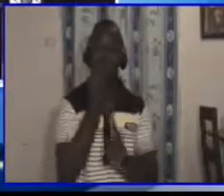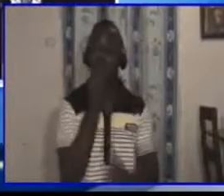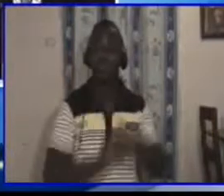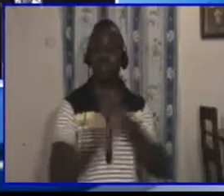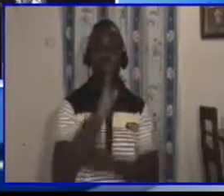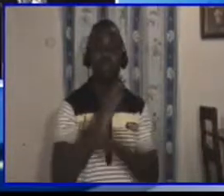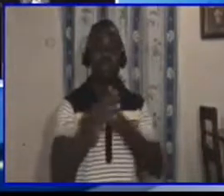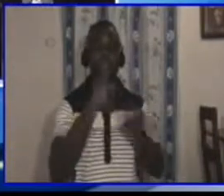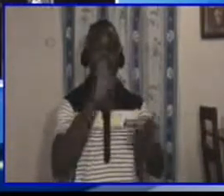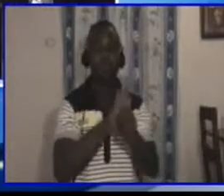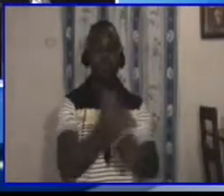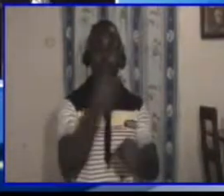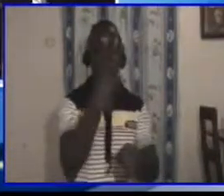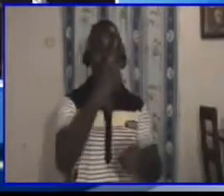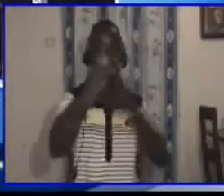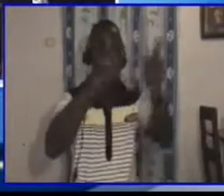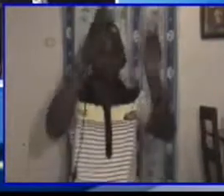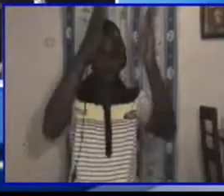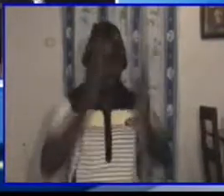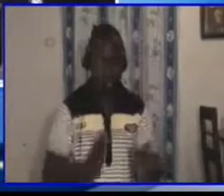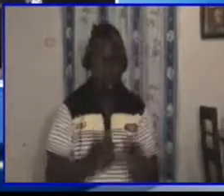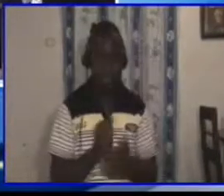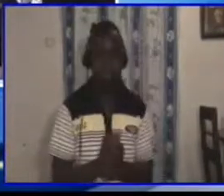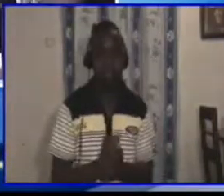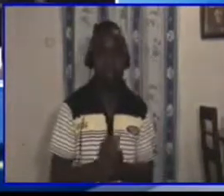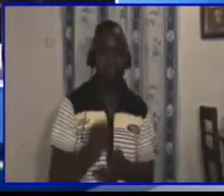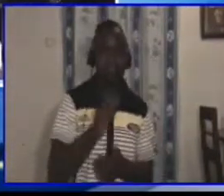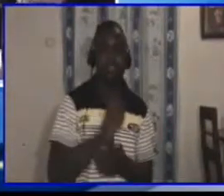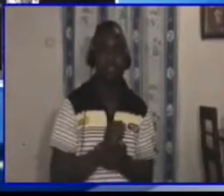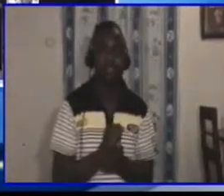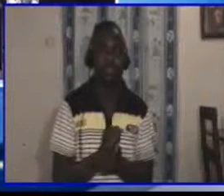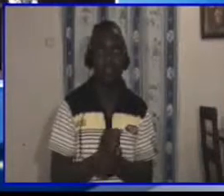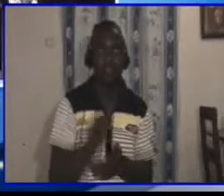e poi egli si volge ad israele